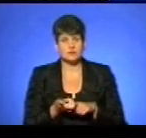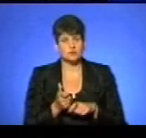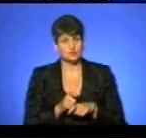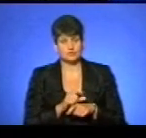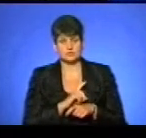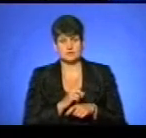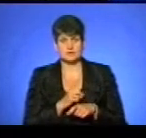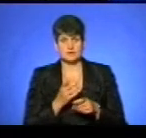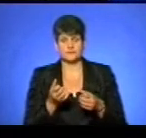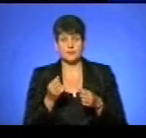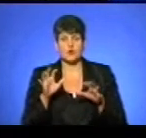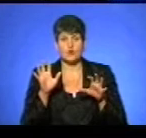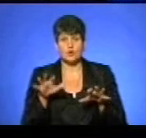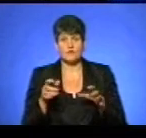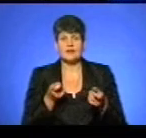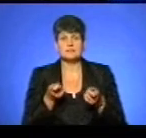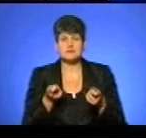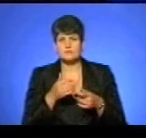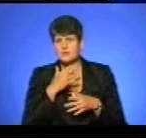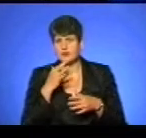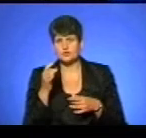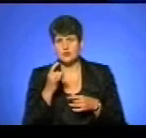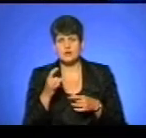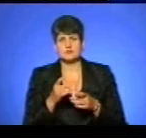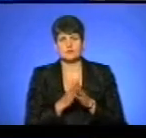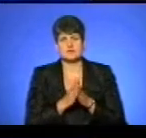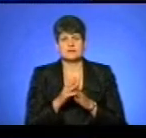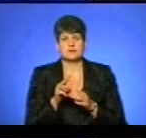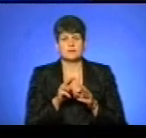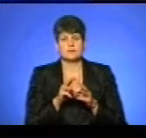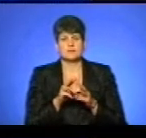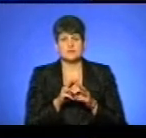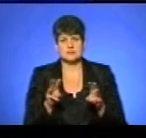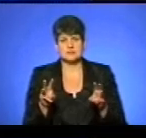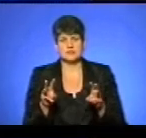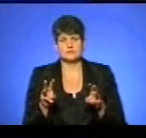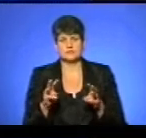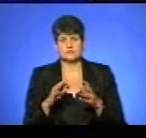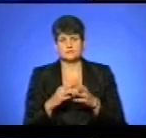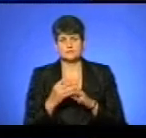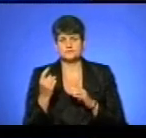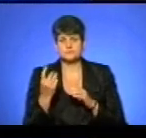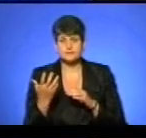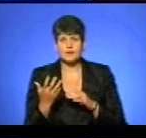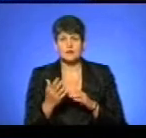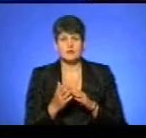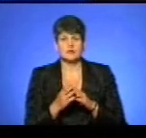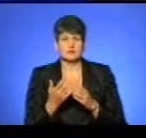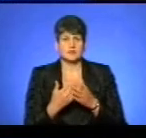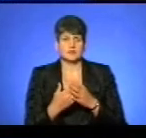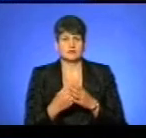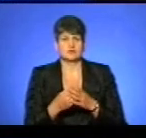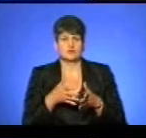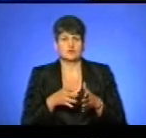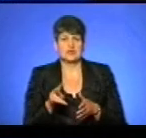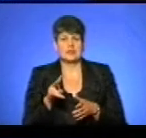так, що і голова адміністрації неодноразово виходив на Мінрополітики. Що людина має втрачати, коли телятко народжено, наприклад, в листопаді, чи в